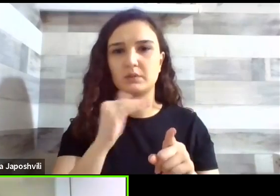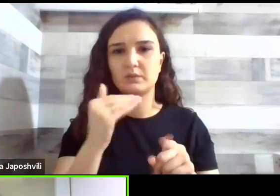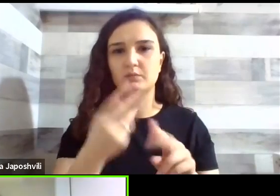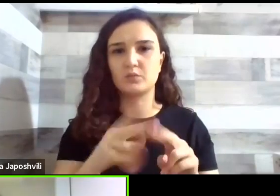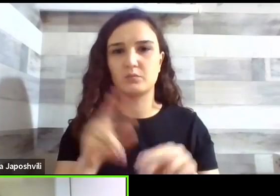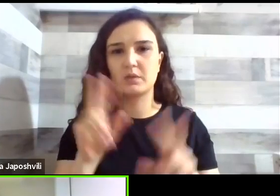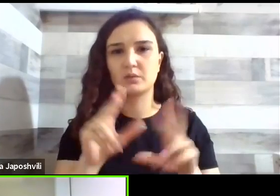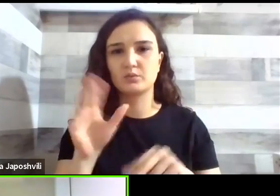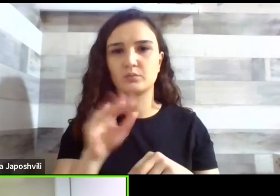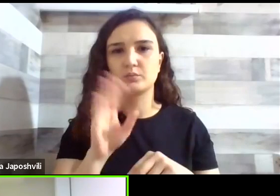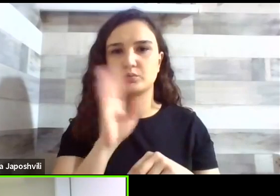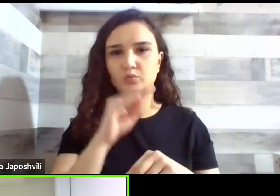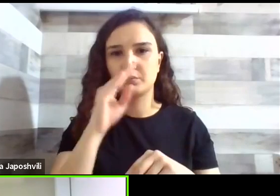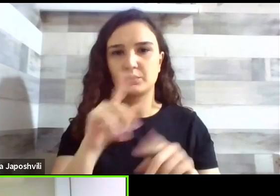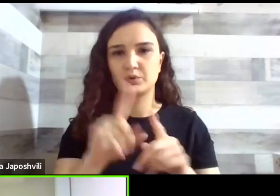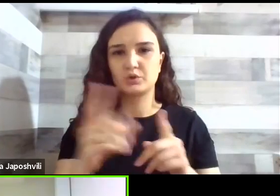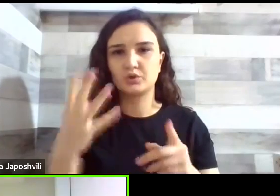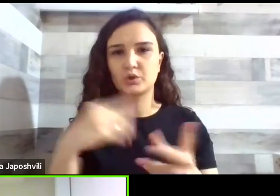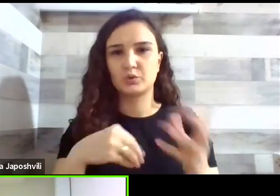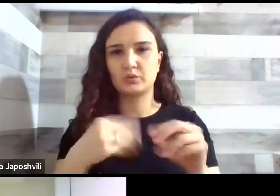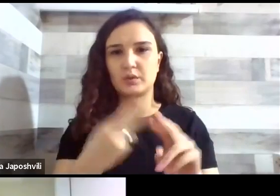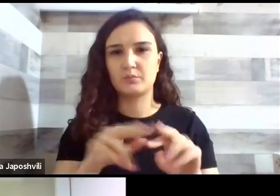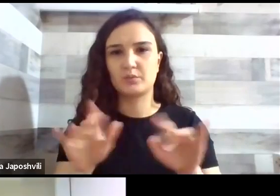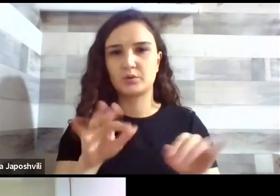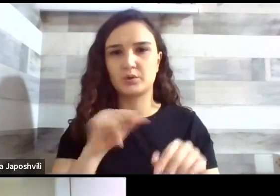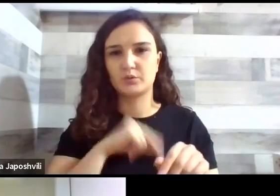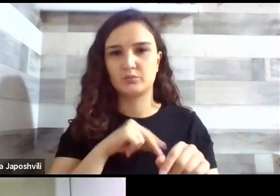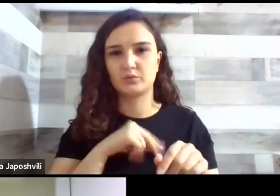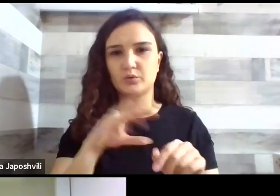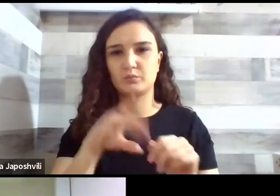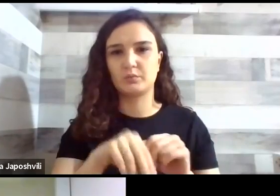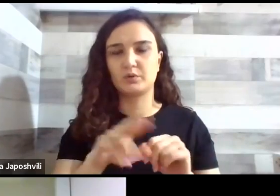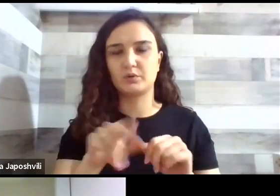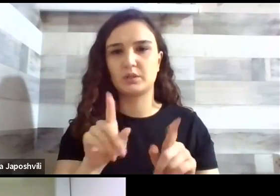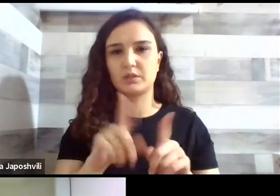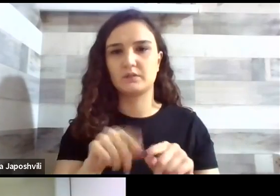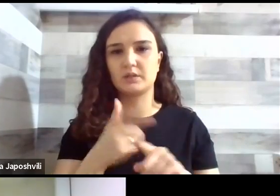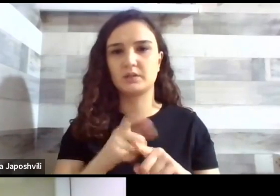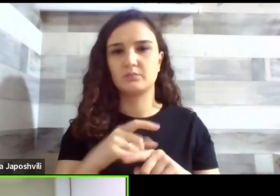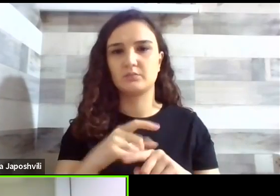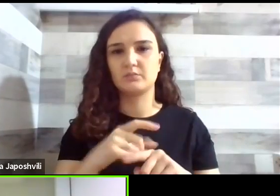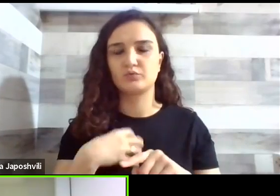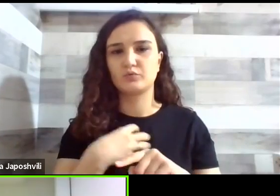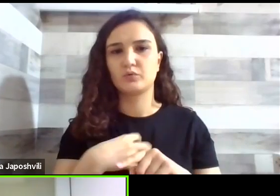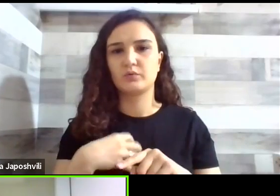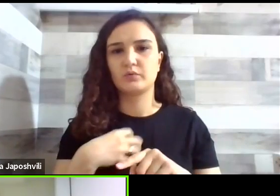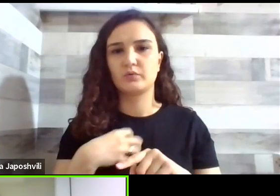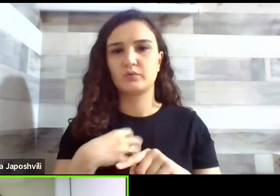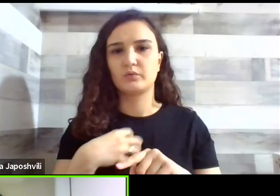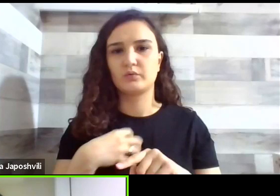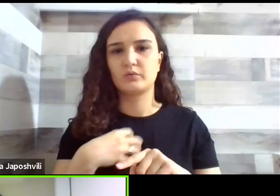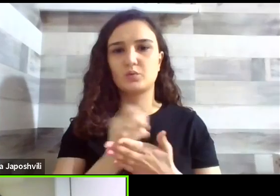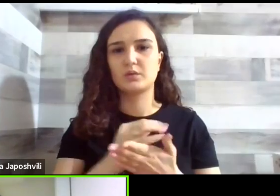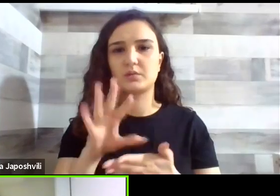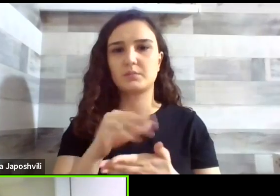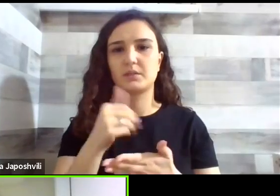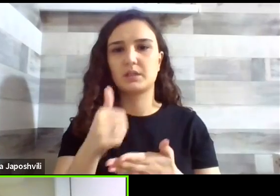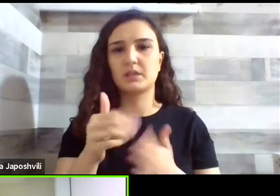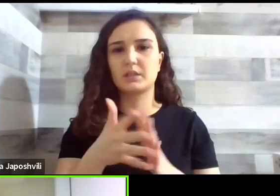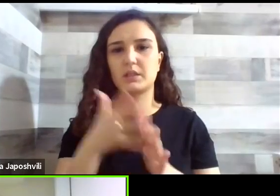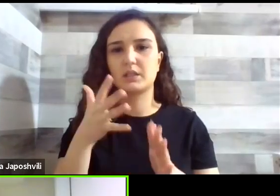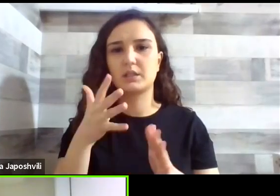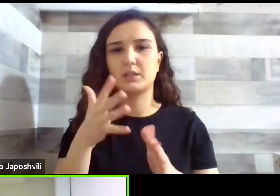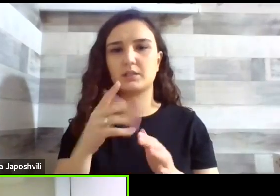pactivrat, șobeli se chartulia în proces, cum și au bași. Asevem zalian nișnoloba nia, resurse bisc argat ganalize, bem